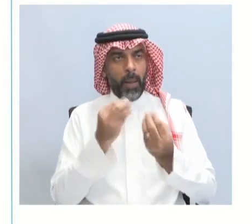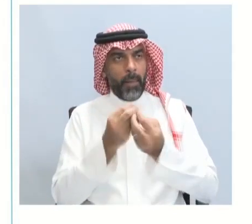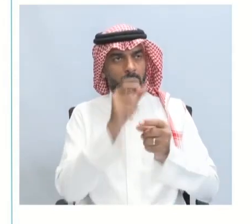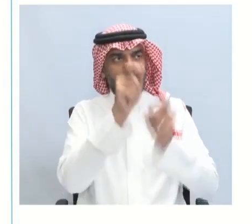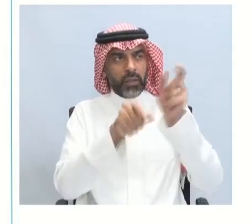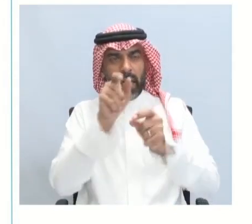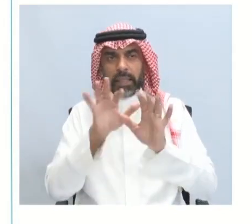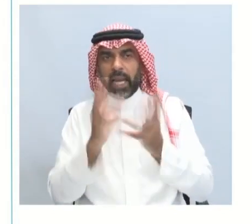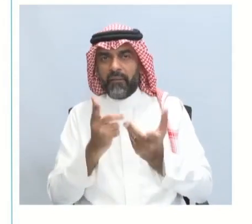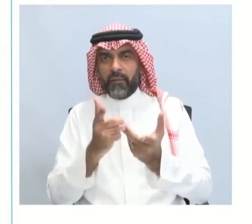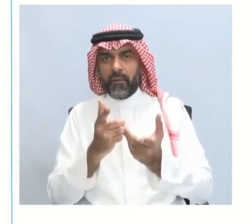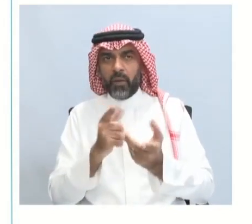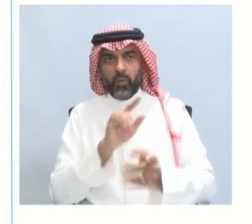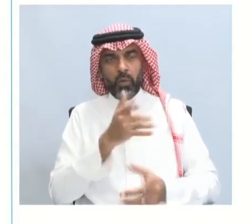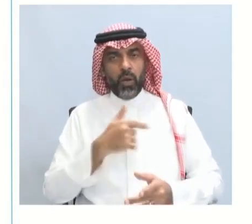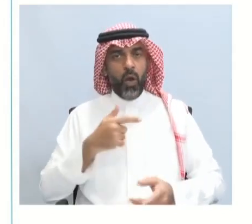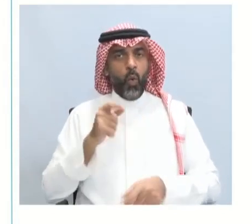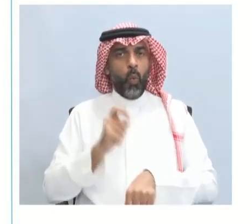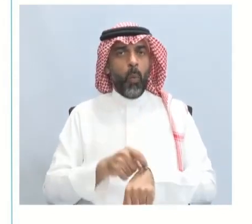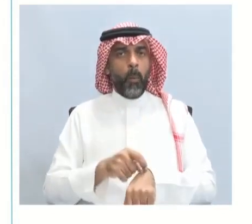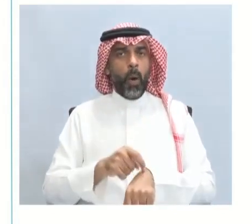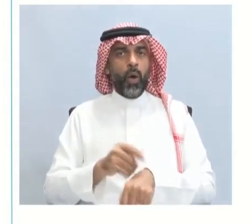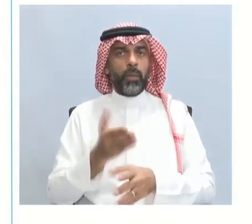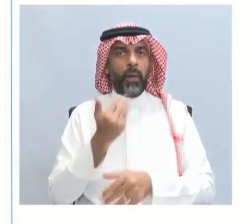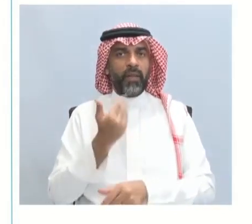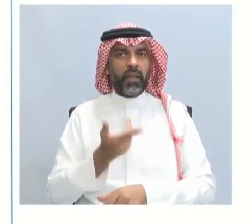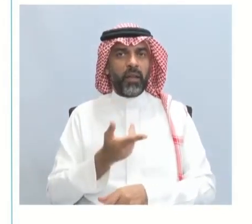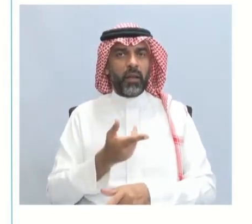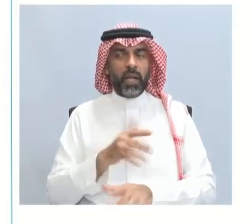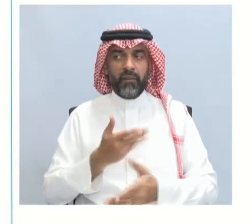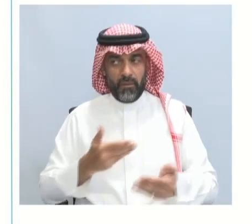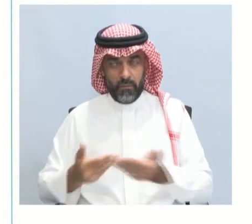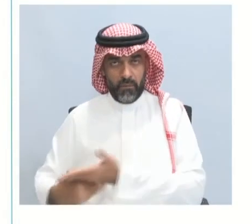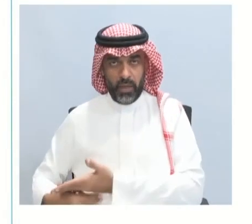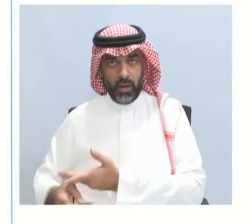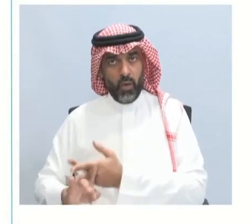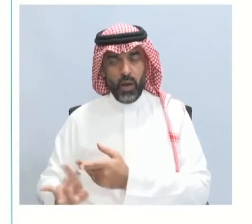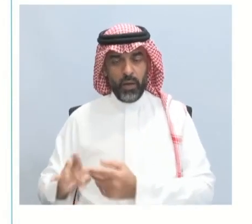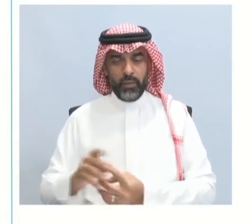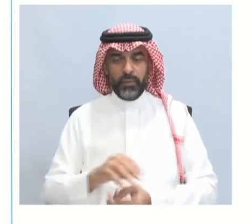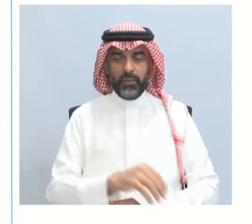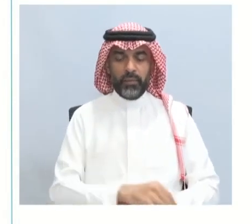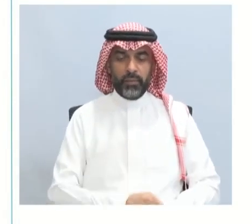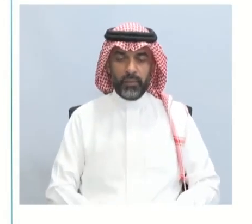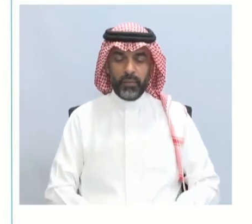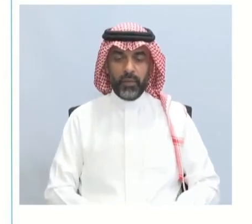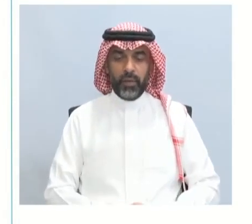موعد مسجل يفترض بالسكرتير حذف كلمه او جمله لا